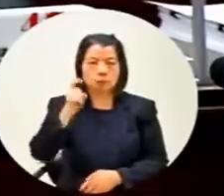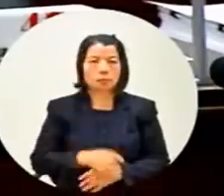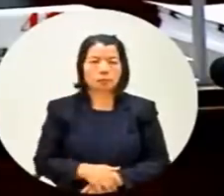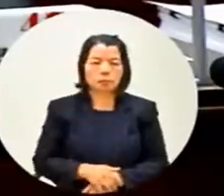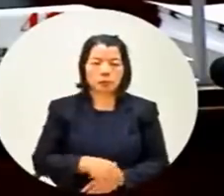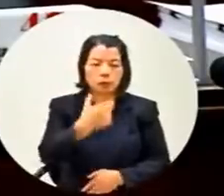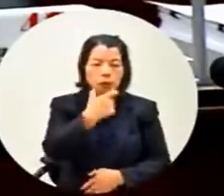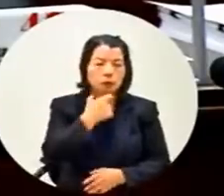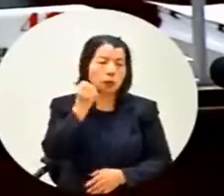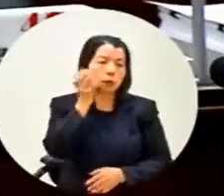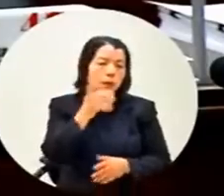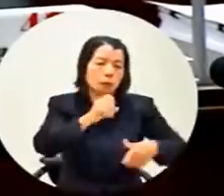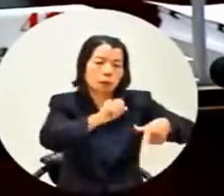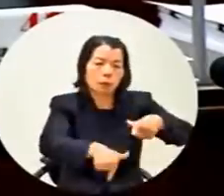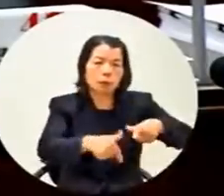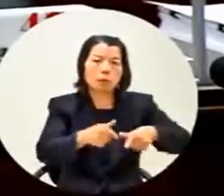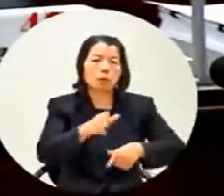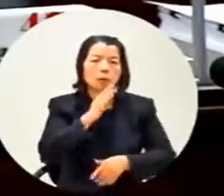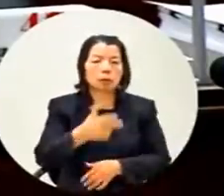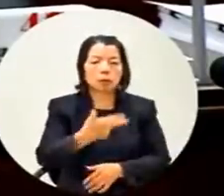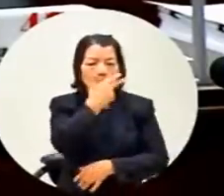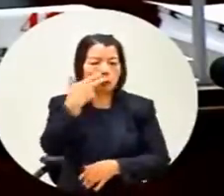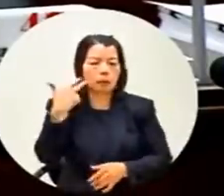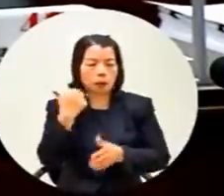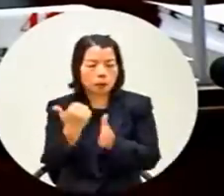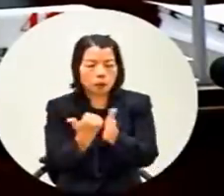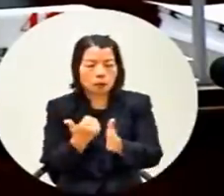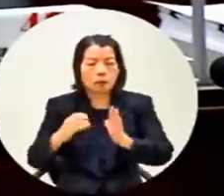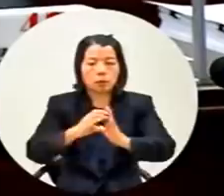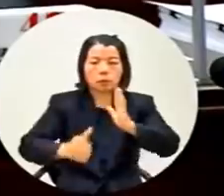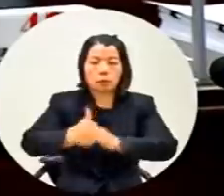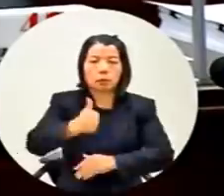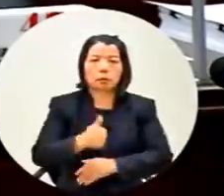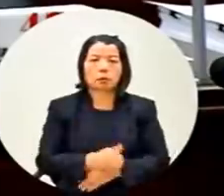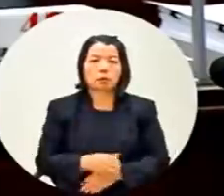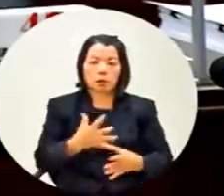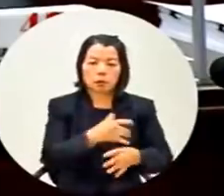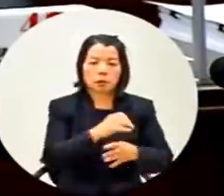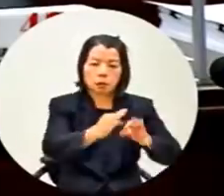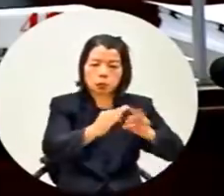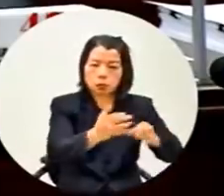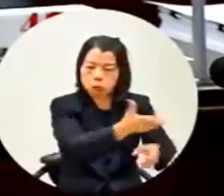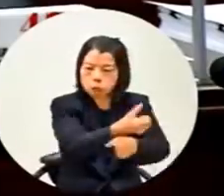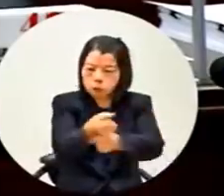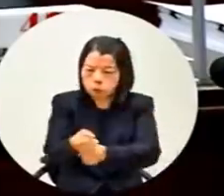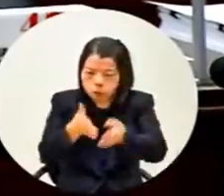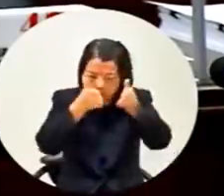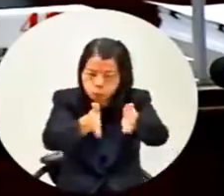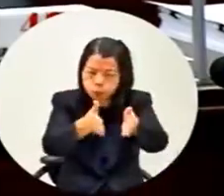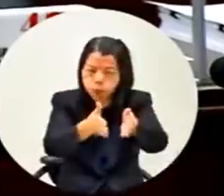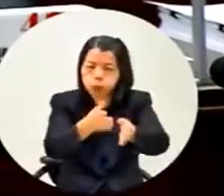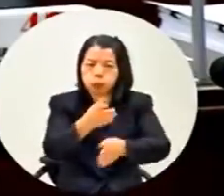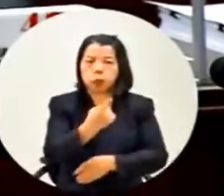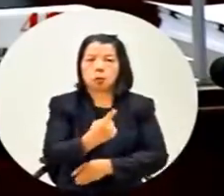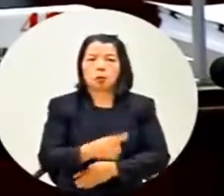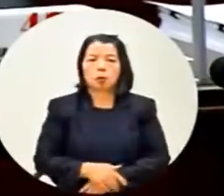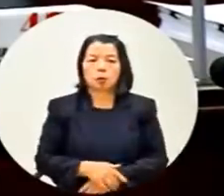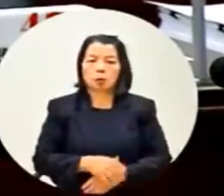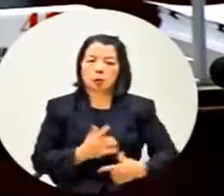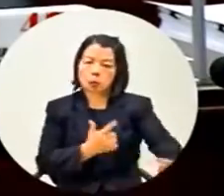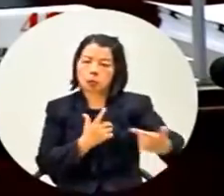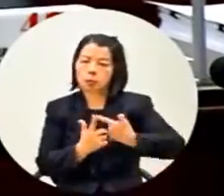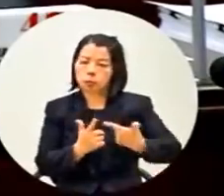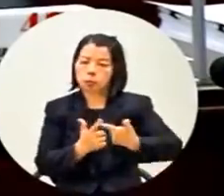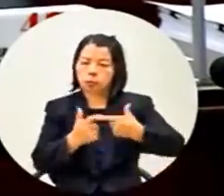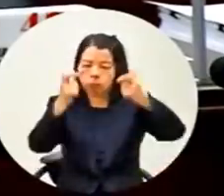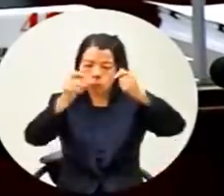游艇公司是我们赖瑞荣前局长极力招商的对象，十分配合我们市府